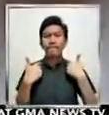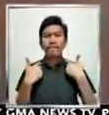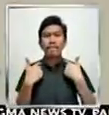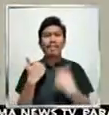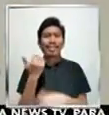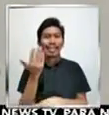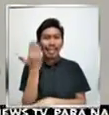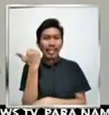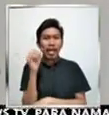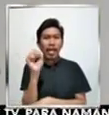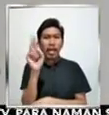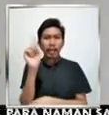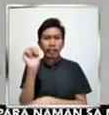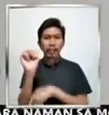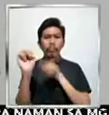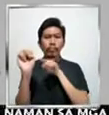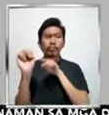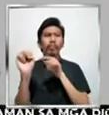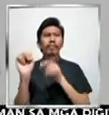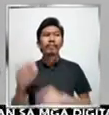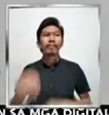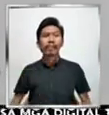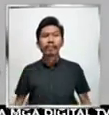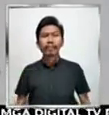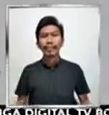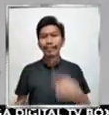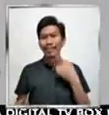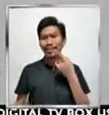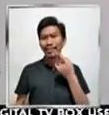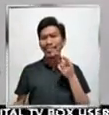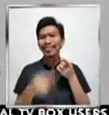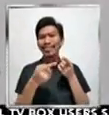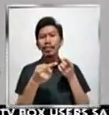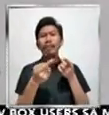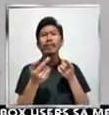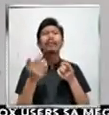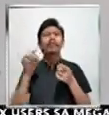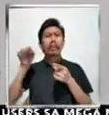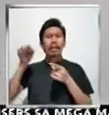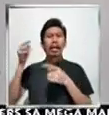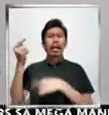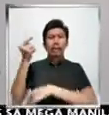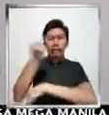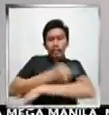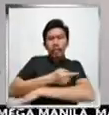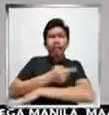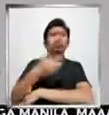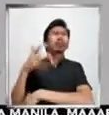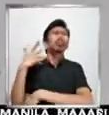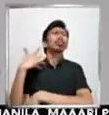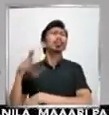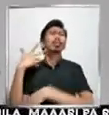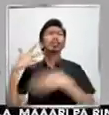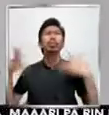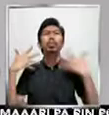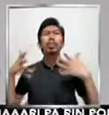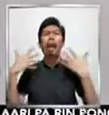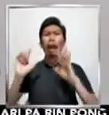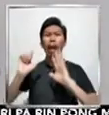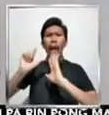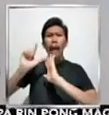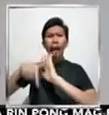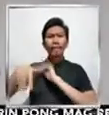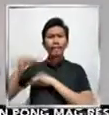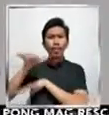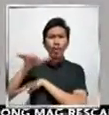sa uploader na si Princess Kylie de la Cruz, mainit daw noong araw na iyon. Pero kinahaponan, bigla raw bumuhos ang